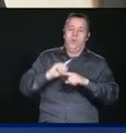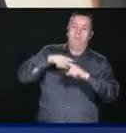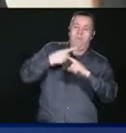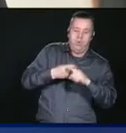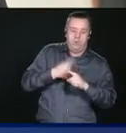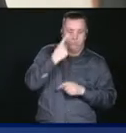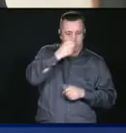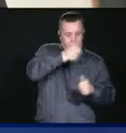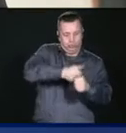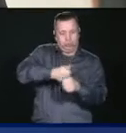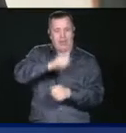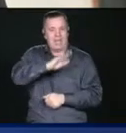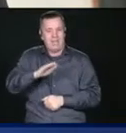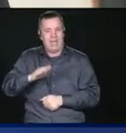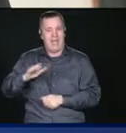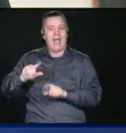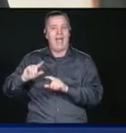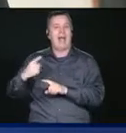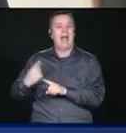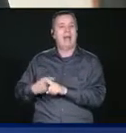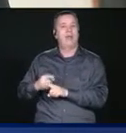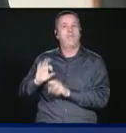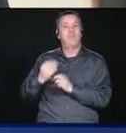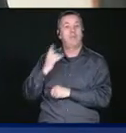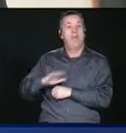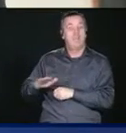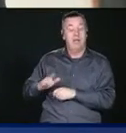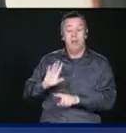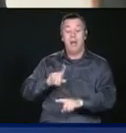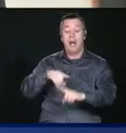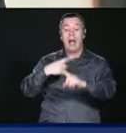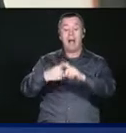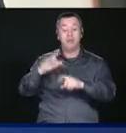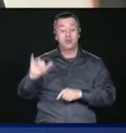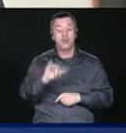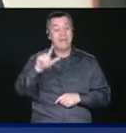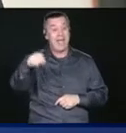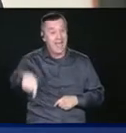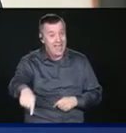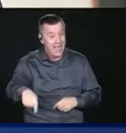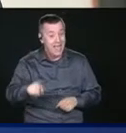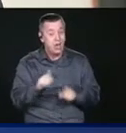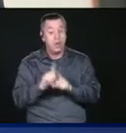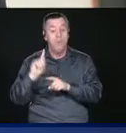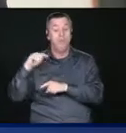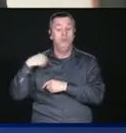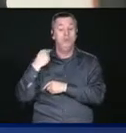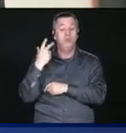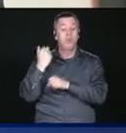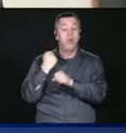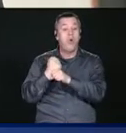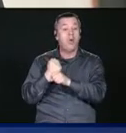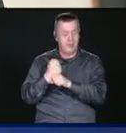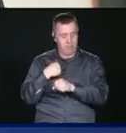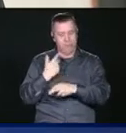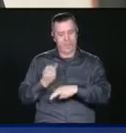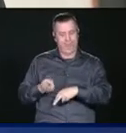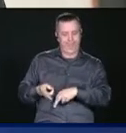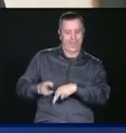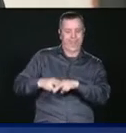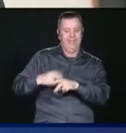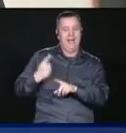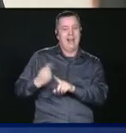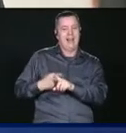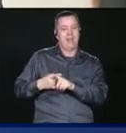par l'allocation canadienne aux enfants. Et en plus, au mois de juillet, comme on a fait à chaque année depuis 3 ans, on va augmenter